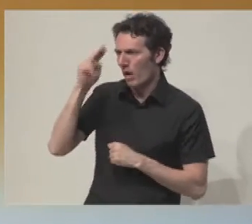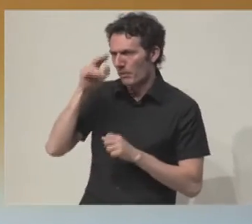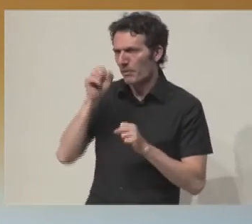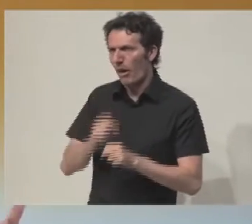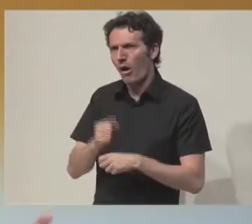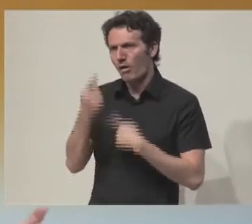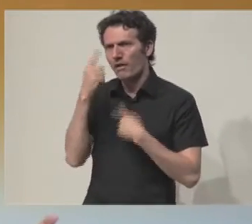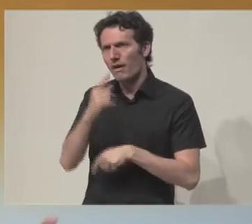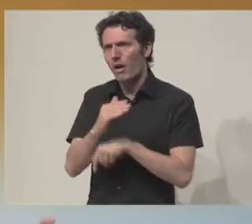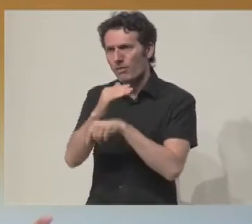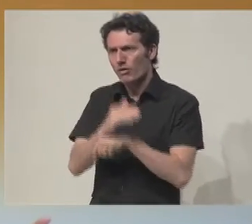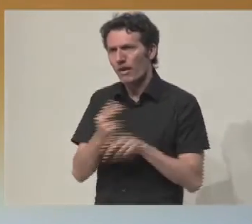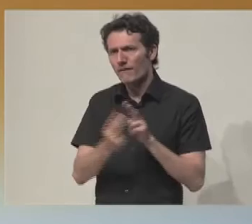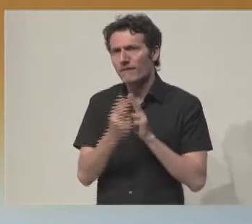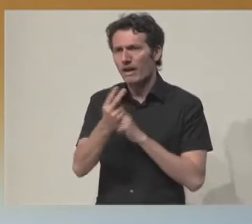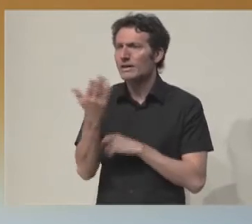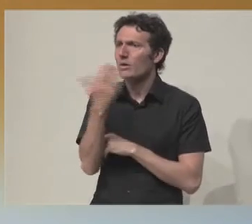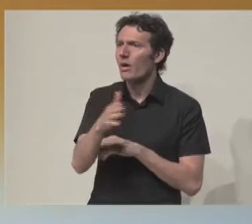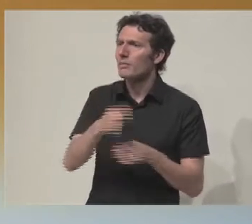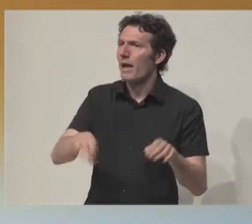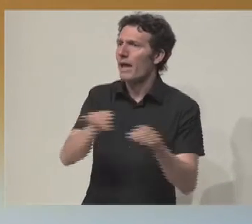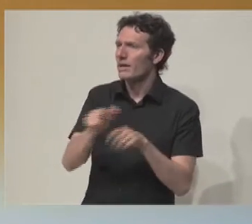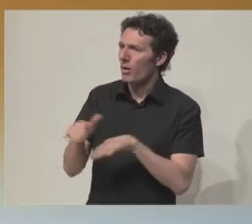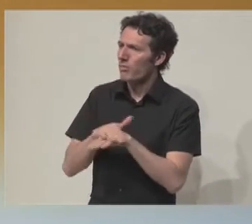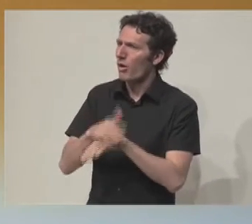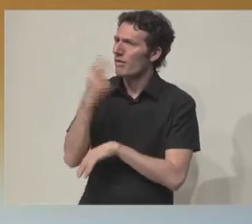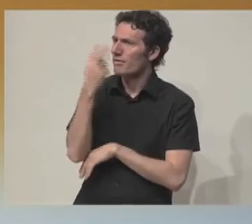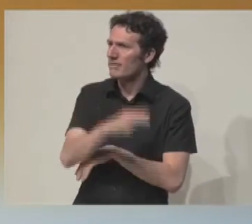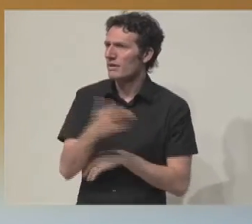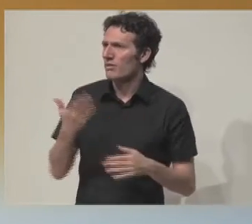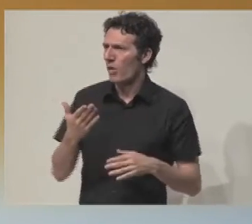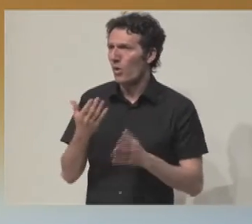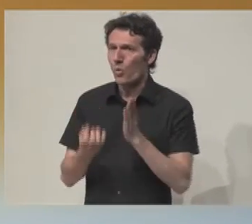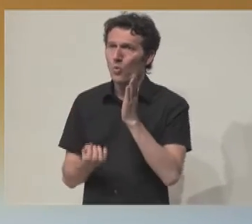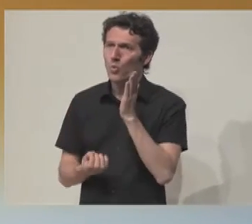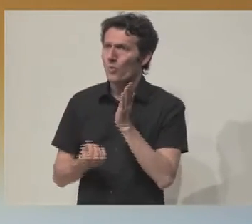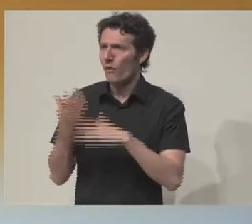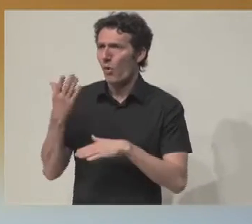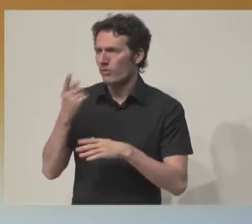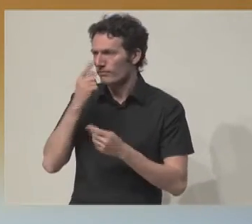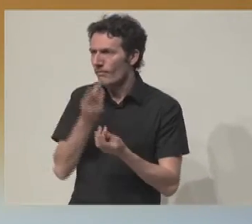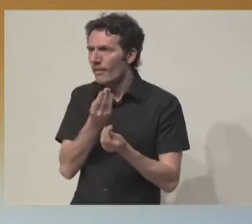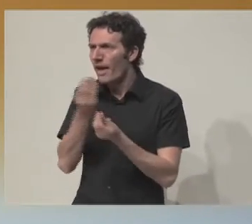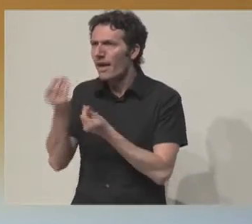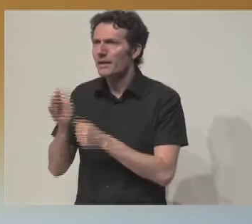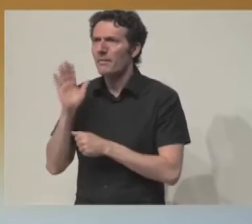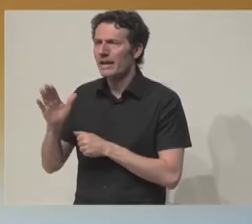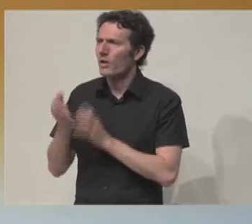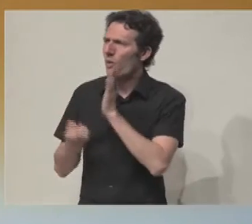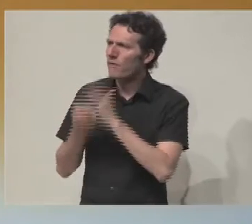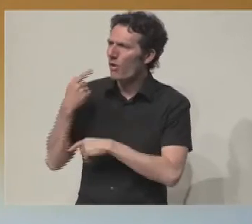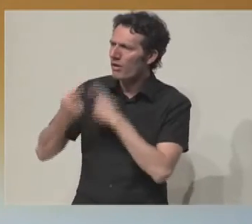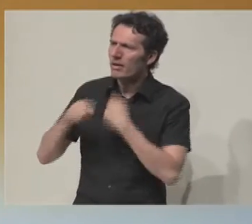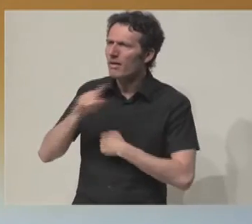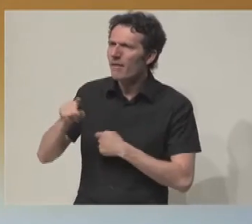face aux autres puissances une politique qui soit une politique d'une nouvelle inspiration pas une politique de